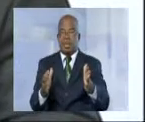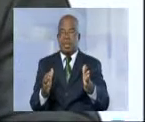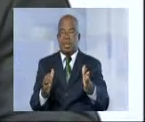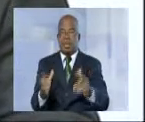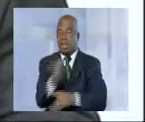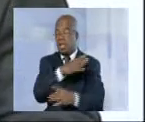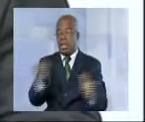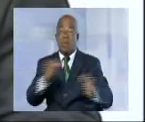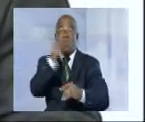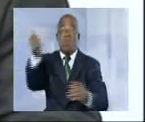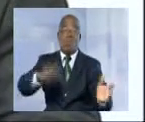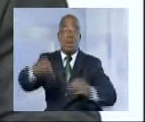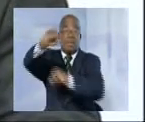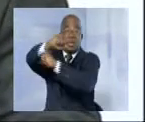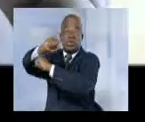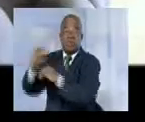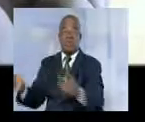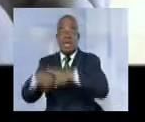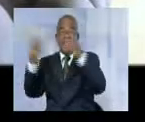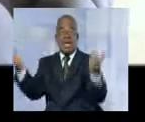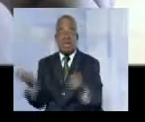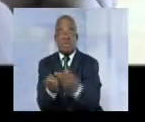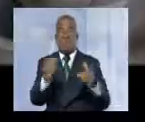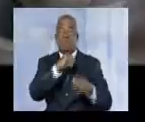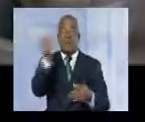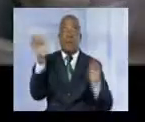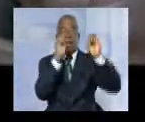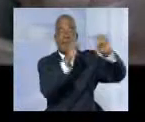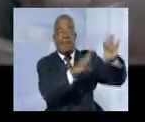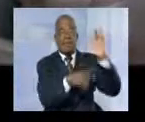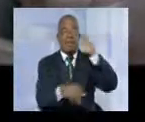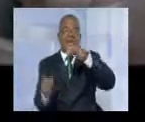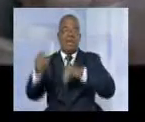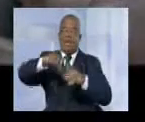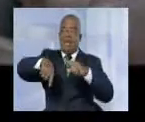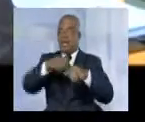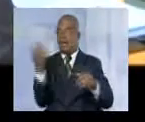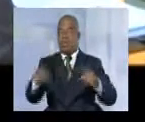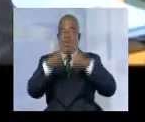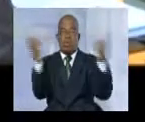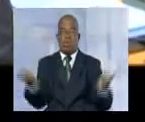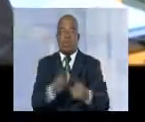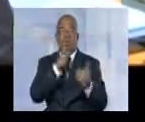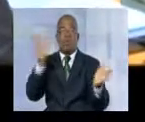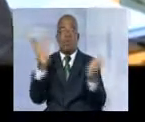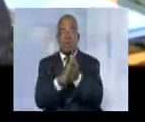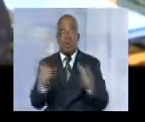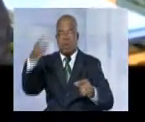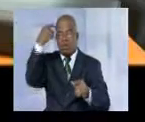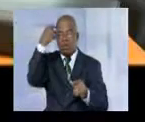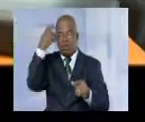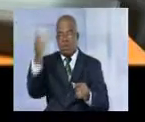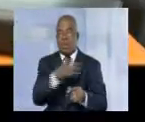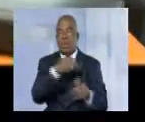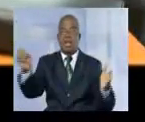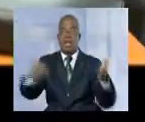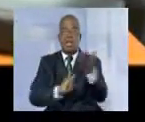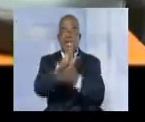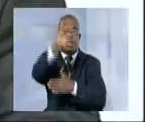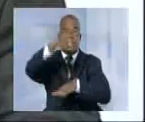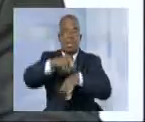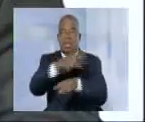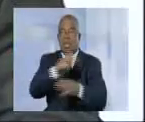impartialité. Félicite le gouvernement et les institutions de la République, surtout la CEI